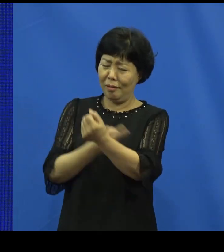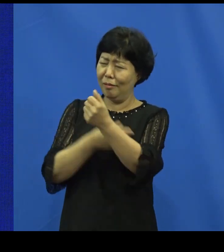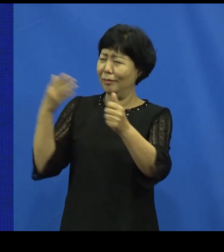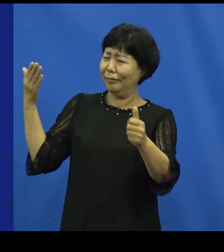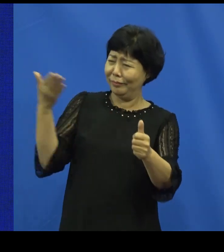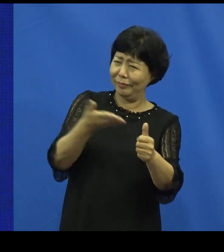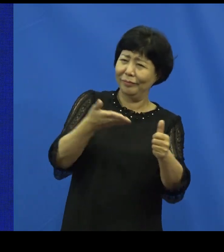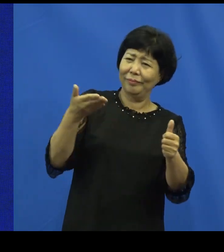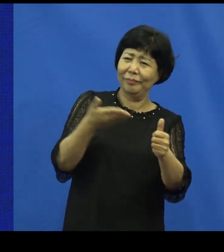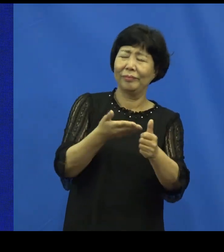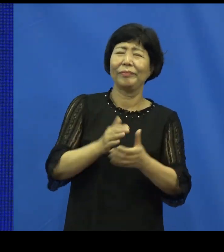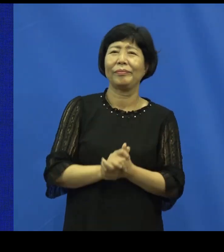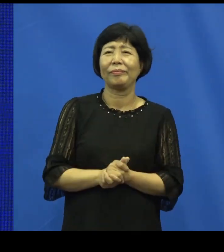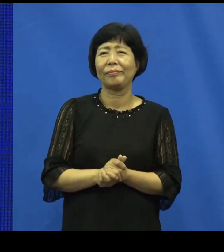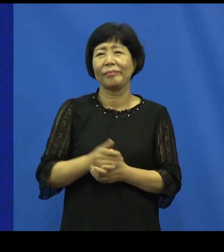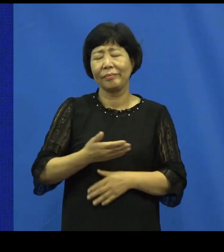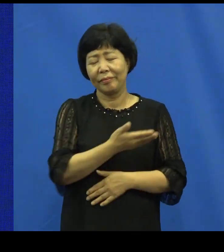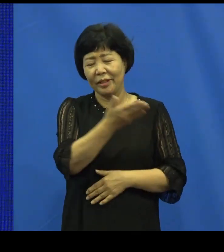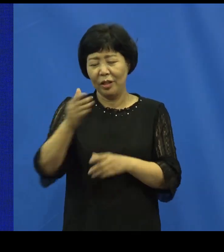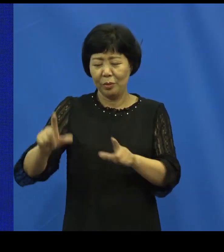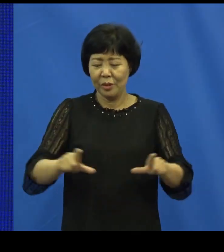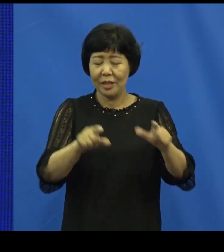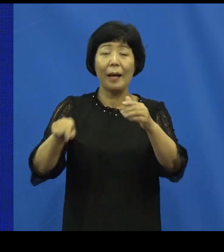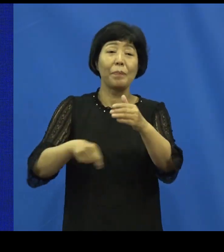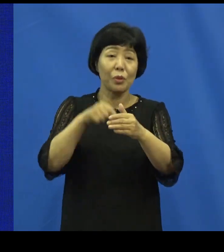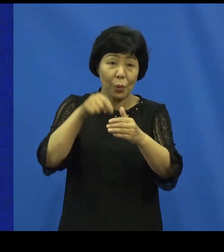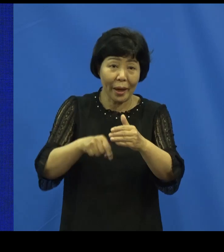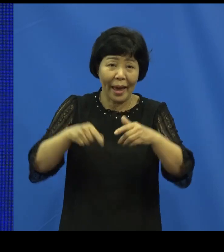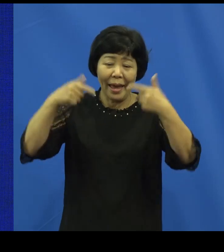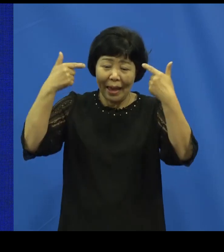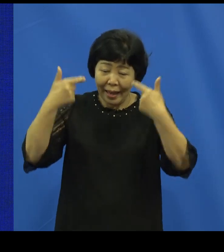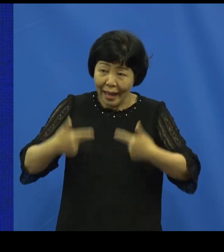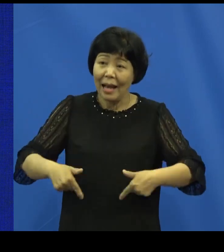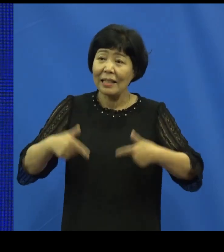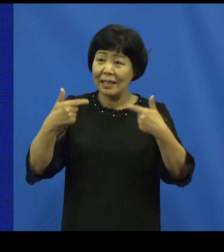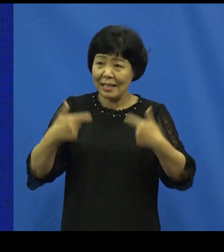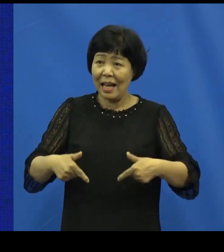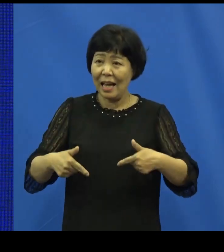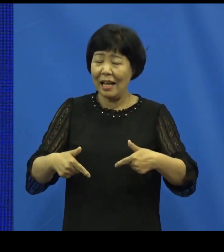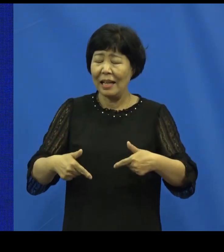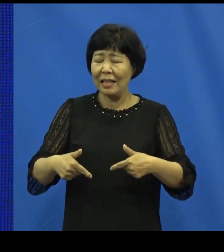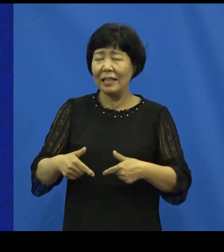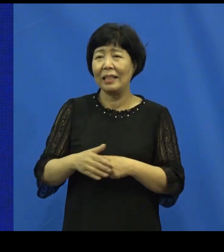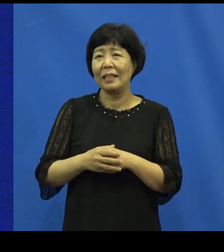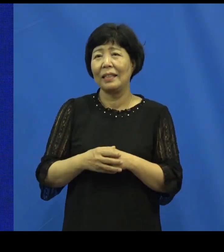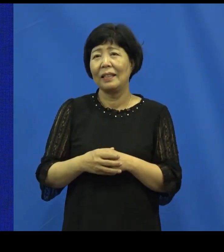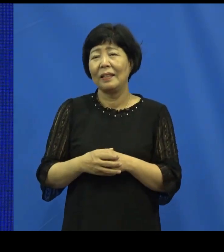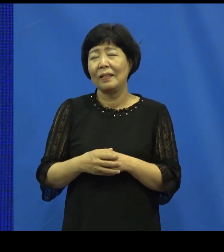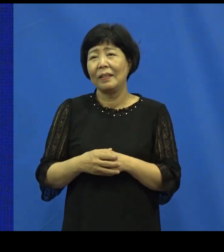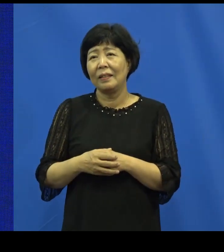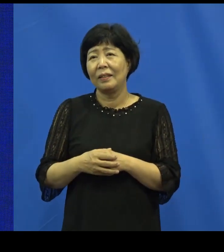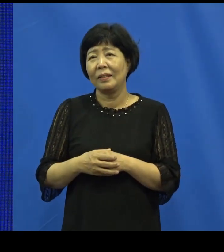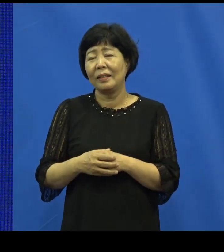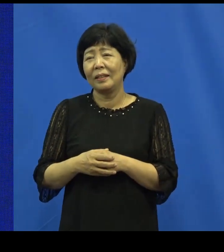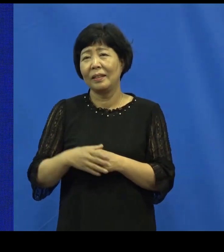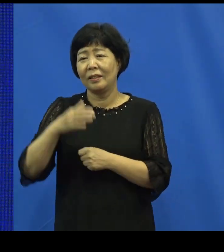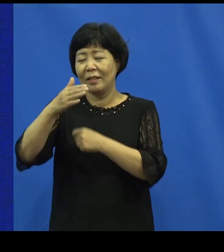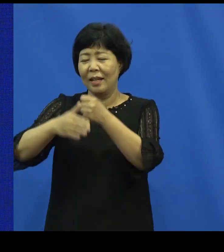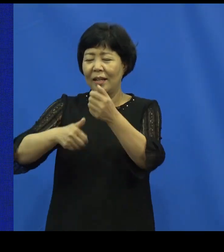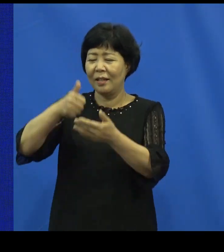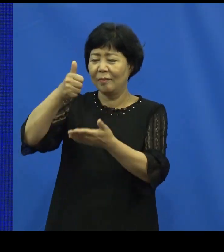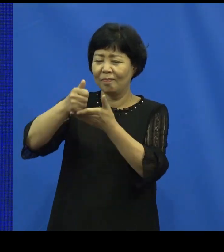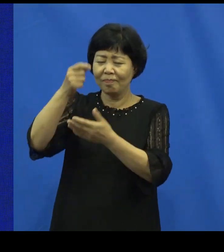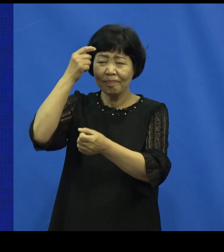것입니다. 여러분들의 삶에 언제나 하나님의 영광과 일치를 시켜보세요. 놀라운 일이 일어납니다.